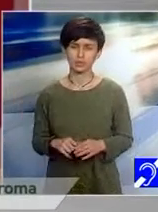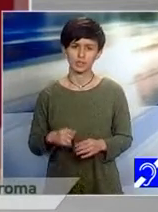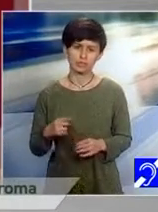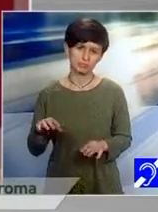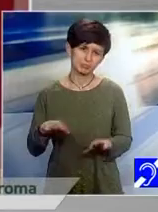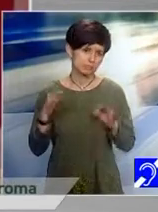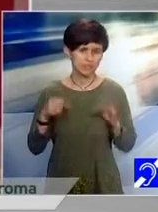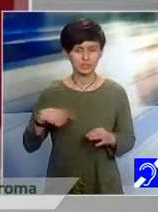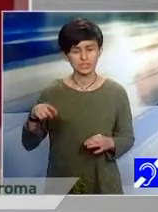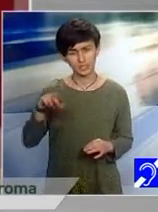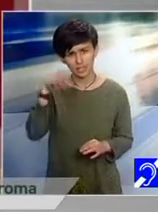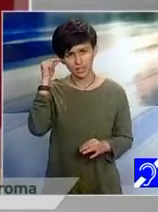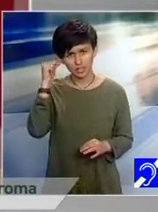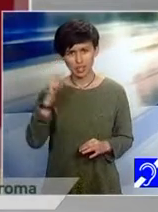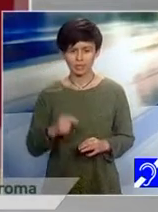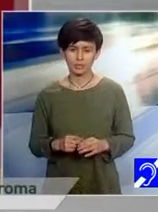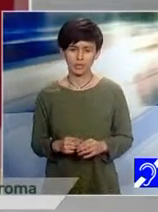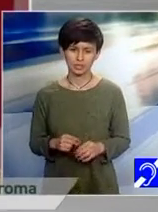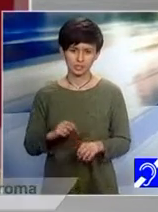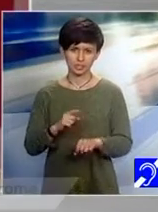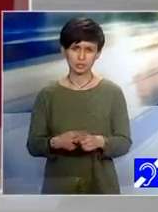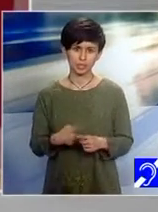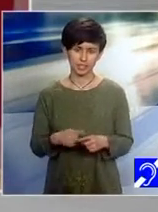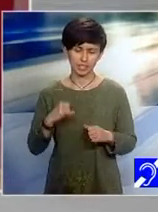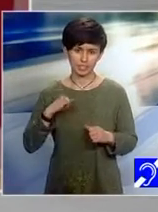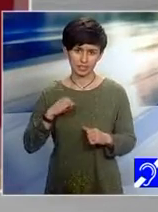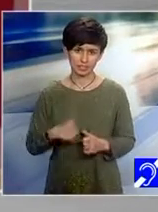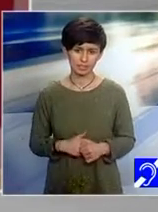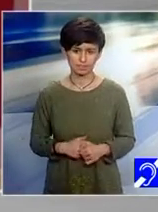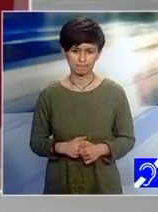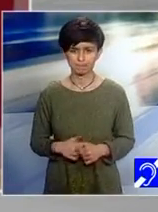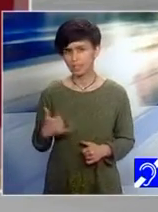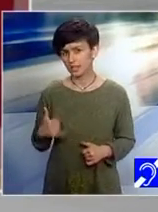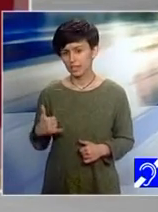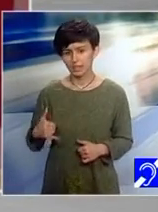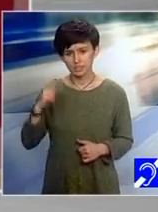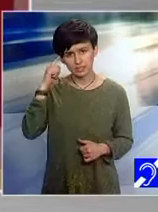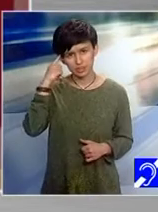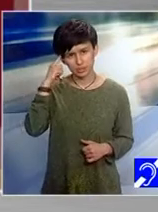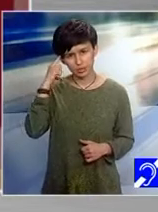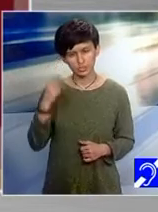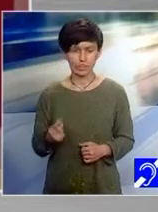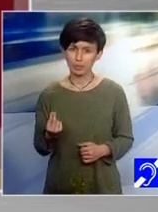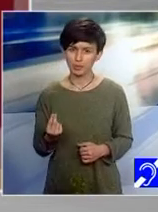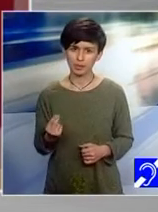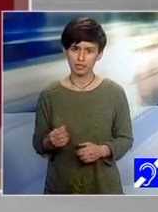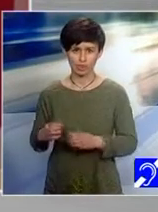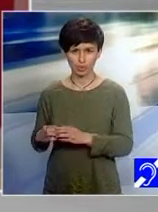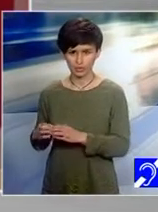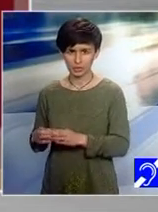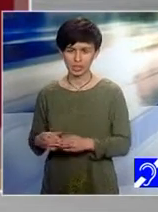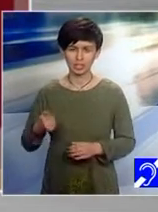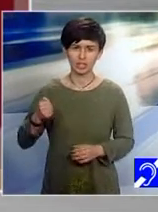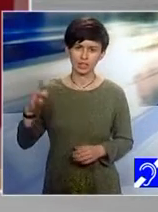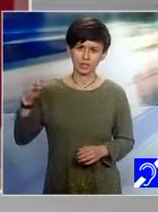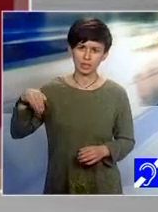informații și materiale interesante pe aceste teme. Astăzi cunoaștem mai îndeaproape comunitatea armeană din Cluj, o comunitate